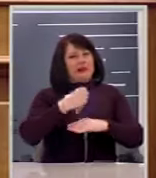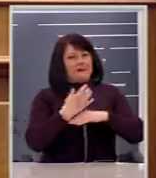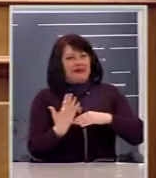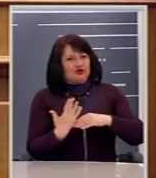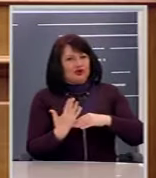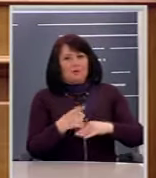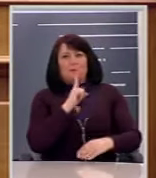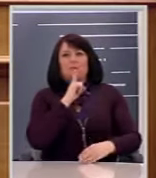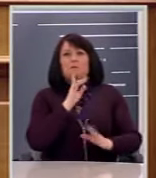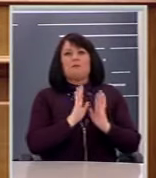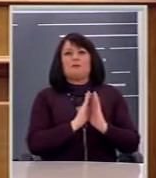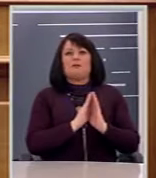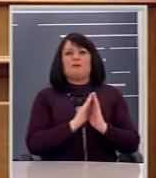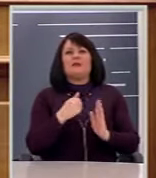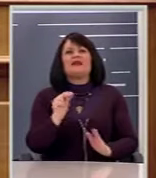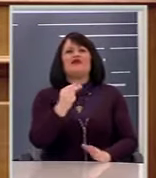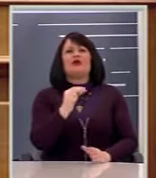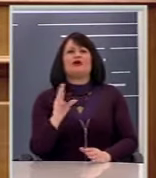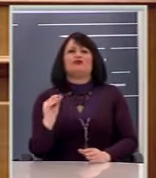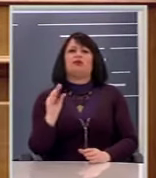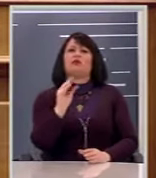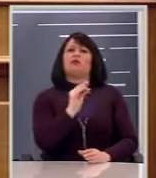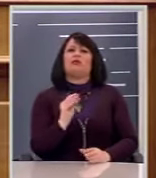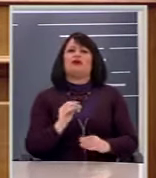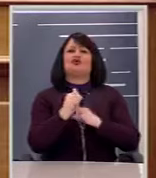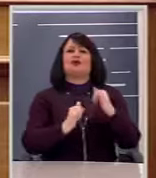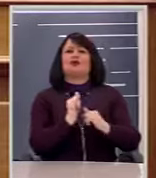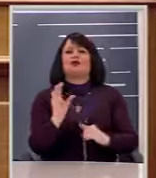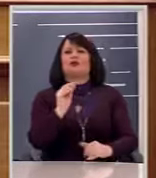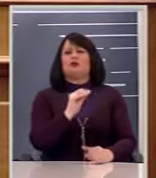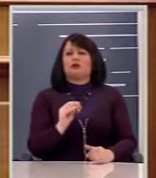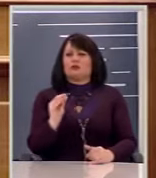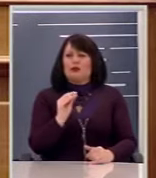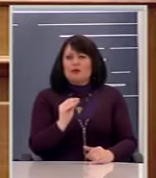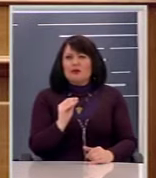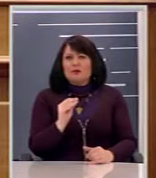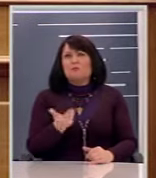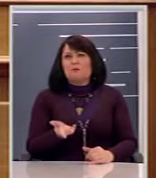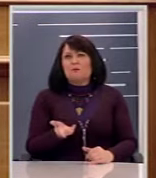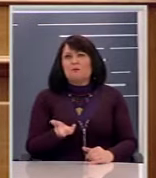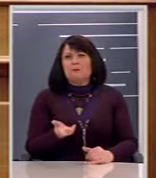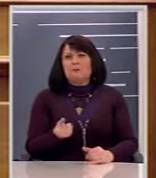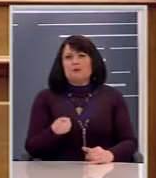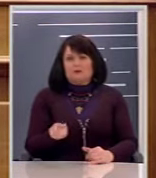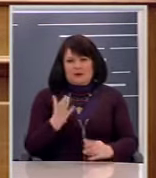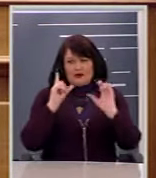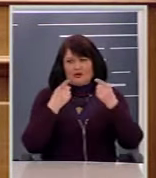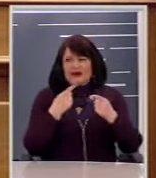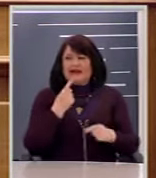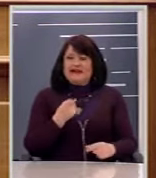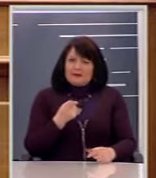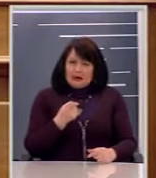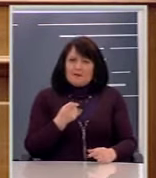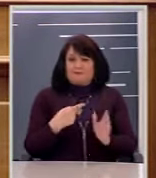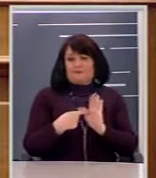tweet συναδέλφων βουλευτών από τη μεριά της Νέας Δημοκρατίας και του Αντιπρόεδρου που ήταν παρόν, ο οποίος